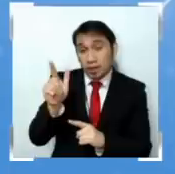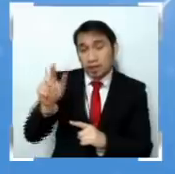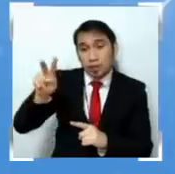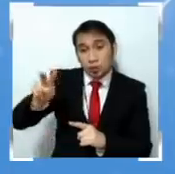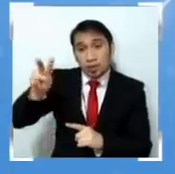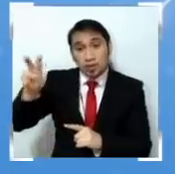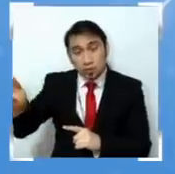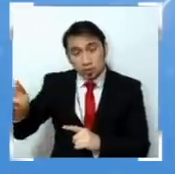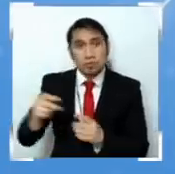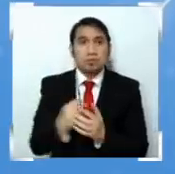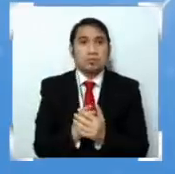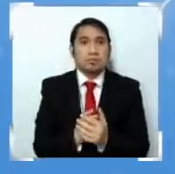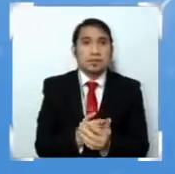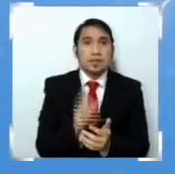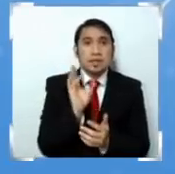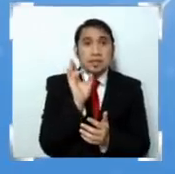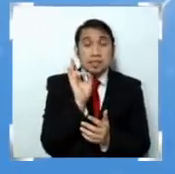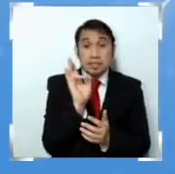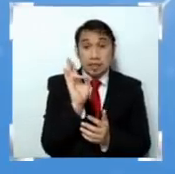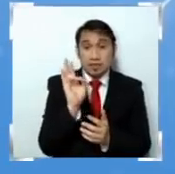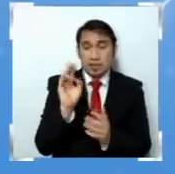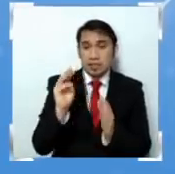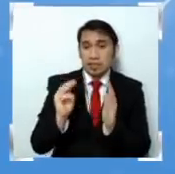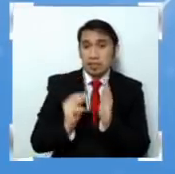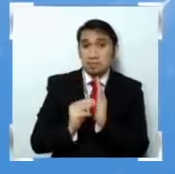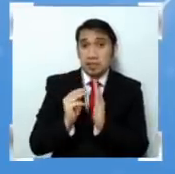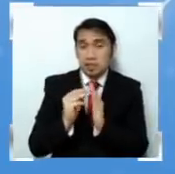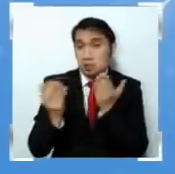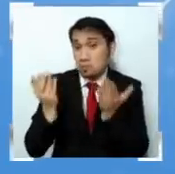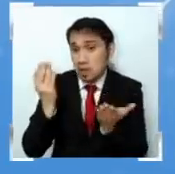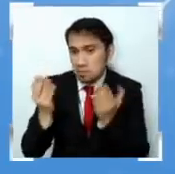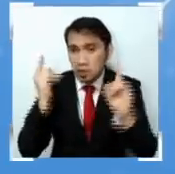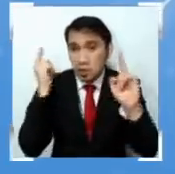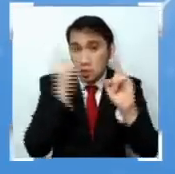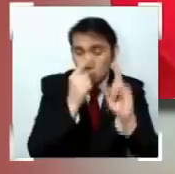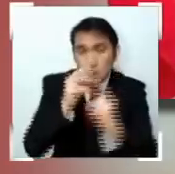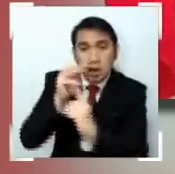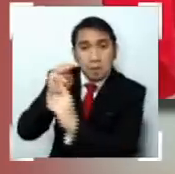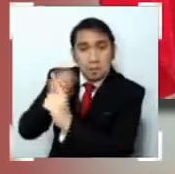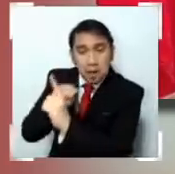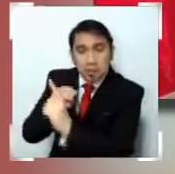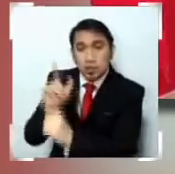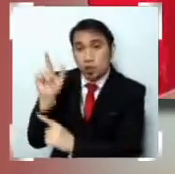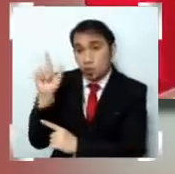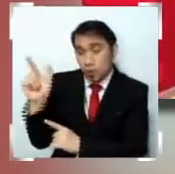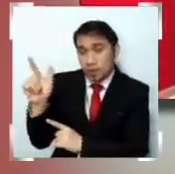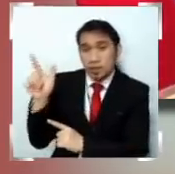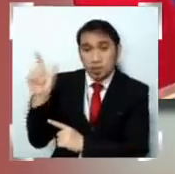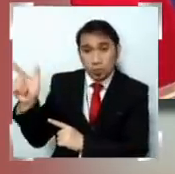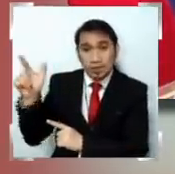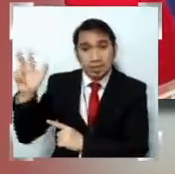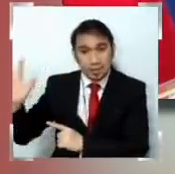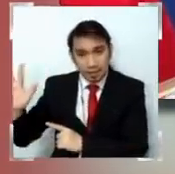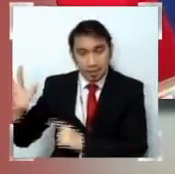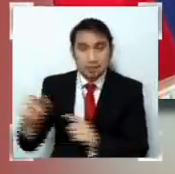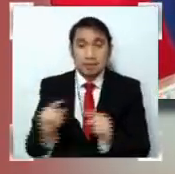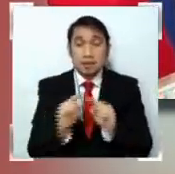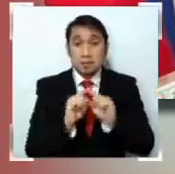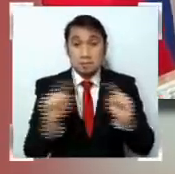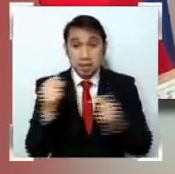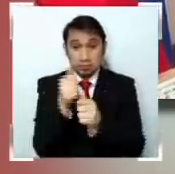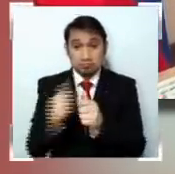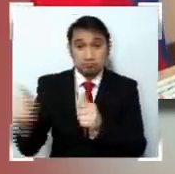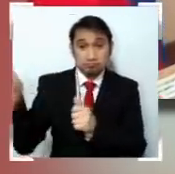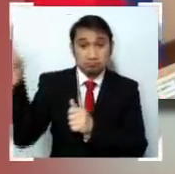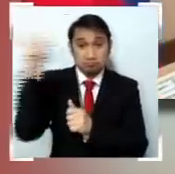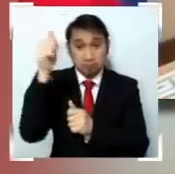70 million fully vaccinated Filipinos maaabot sa March 2023 pa. Pero tiwala pa rin si Vaccine Czar Carlito Galvez